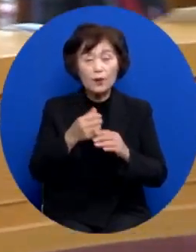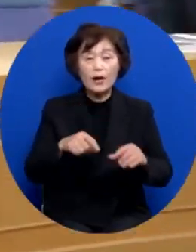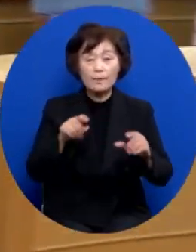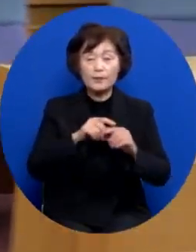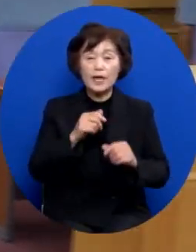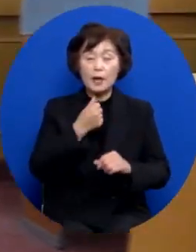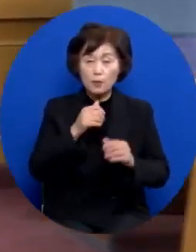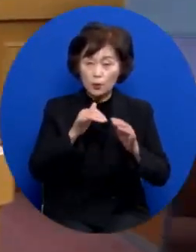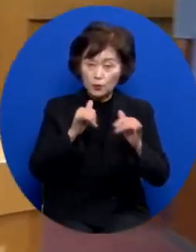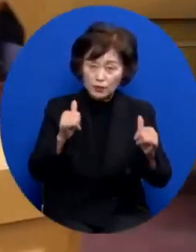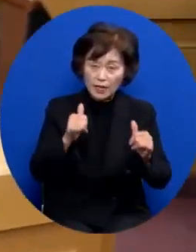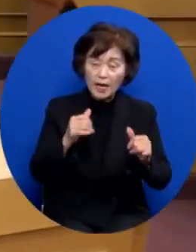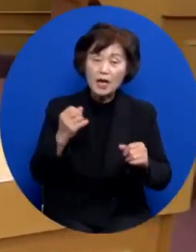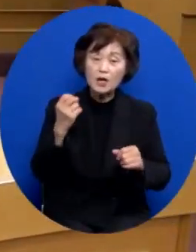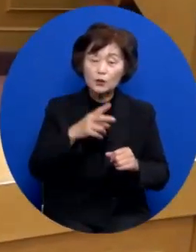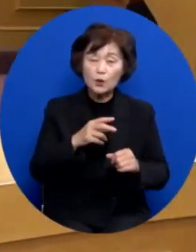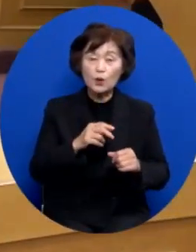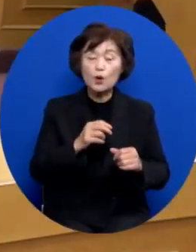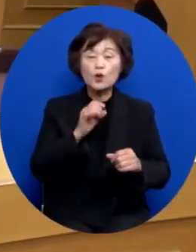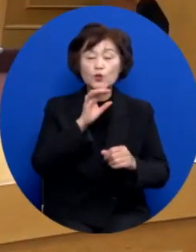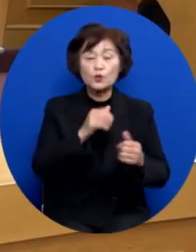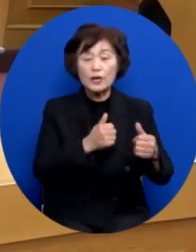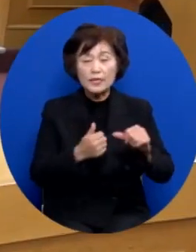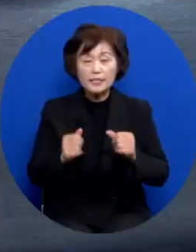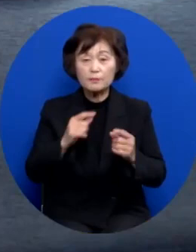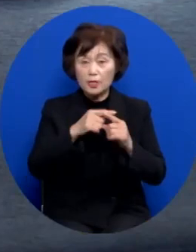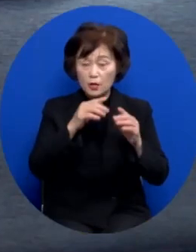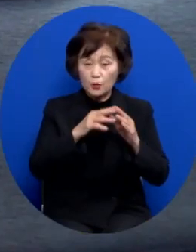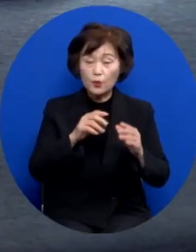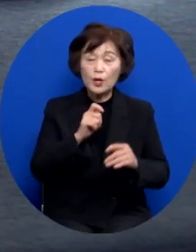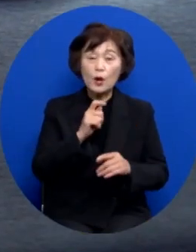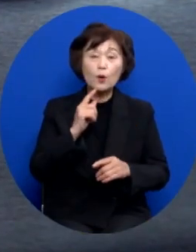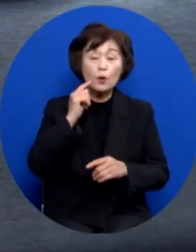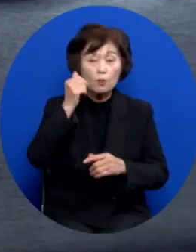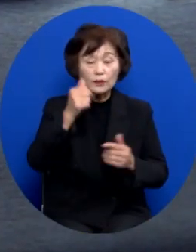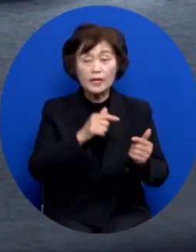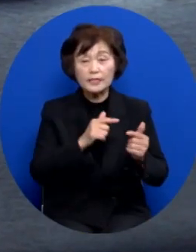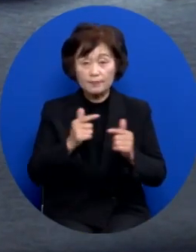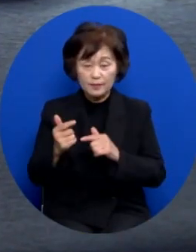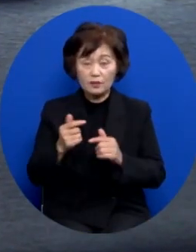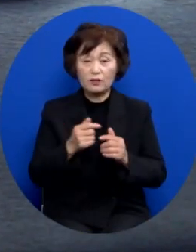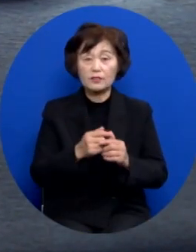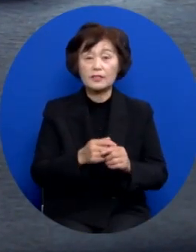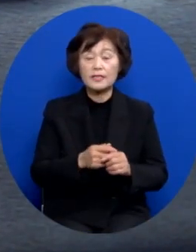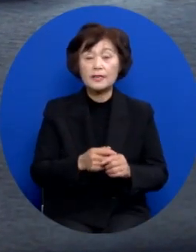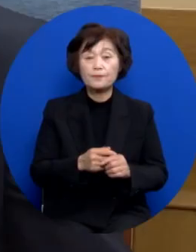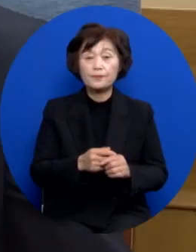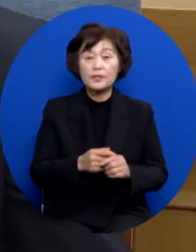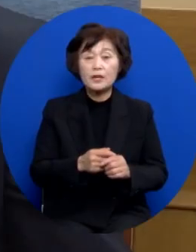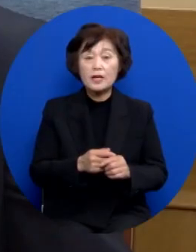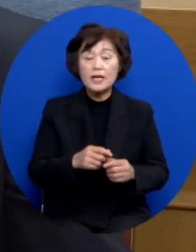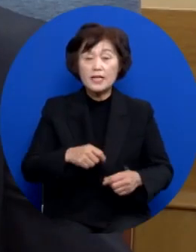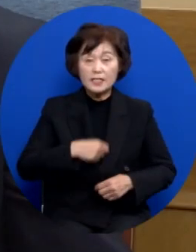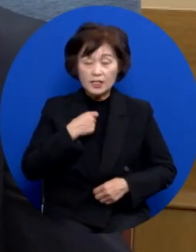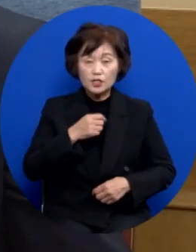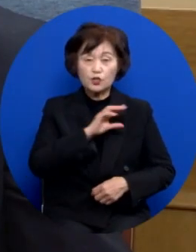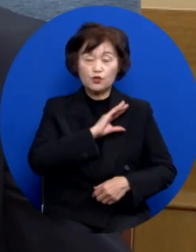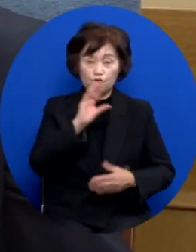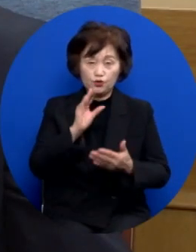변호사 수원 중앙 침례교회 고명진 목사 백석대 이상규 석좌 교수 등이 정직을 주제로